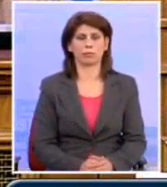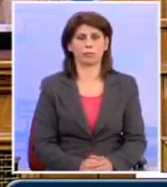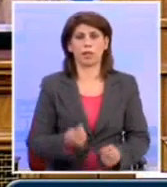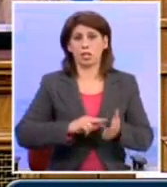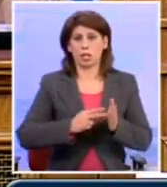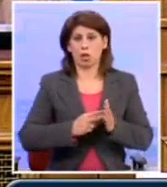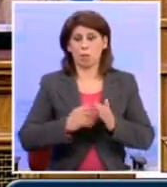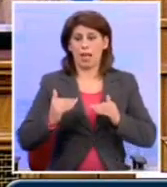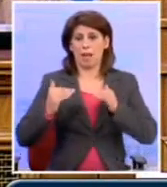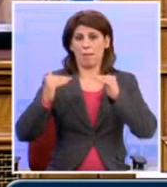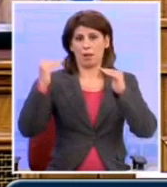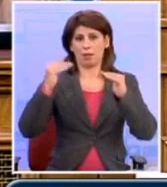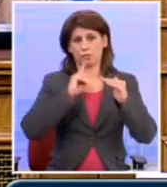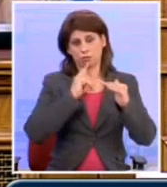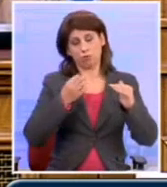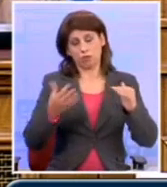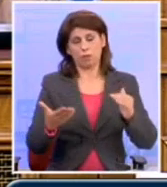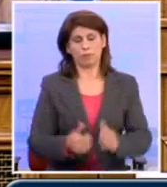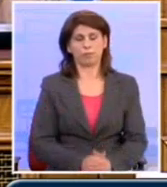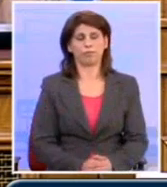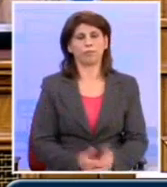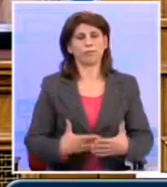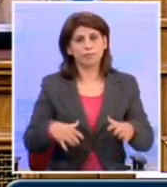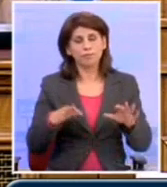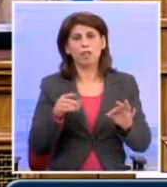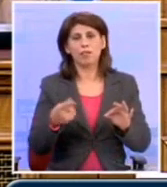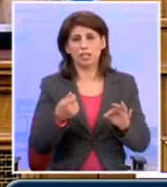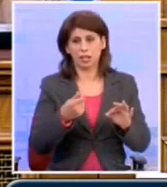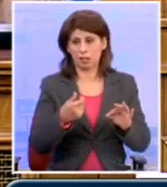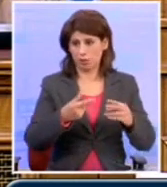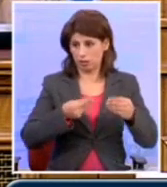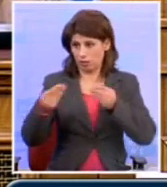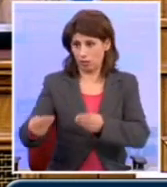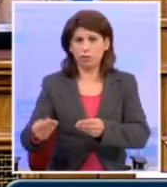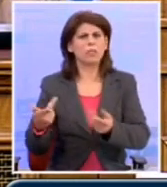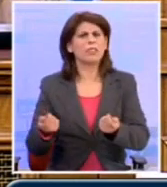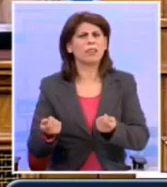οικονομίες κλίμακας που λέμε στην οικονομική. Εξ ορισμού αυτά τα χρήματα που θα μπουν σε αυτές τις χώρες, τι θα γίνουν?